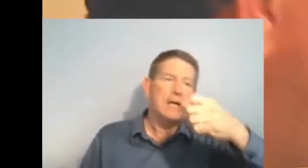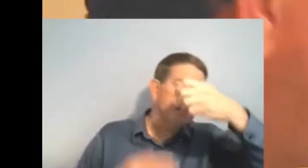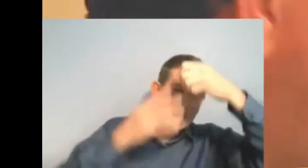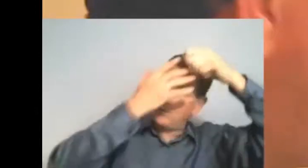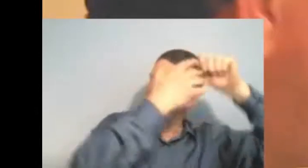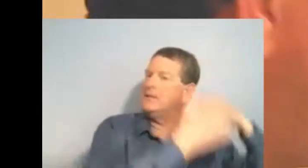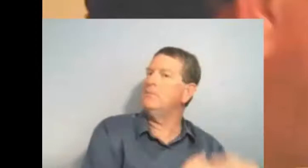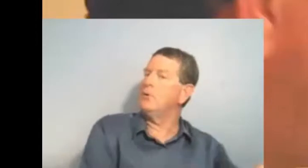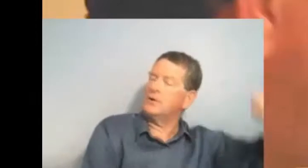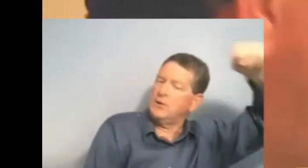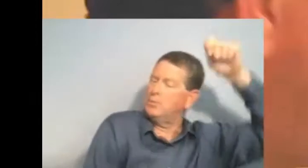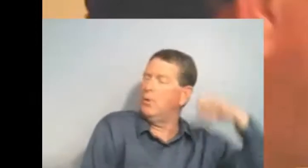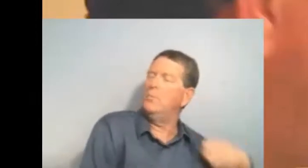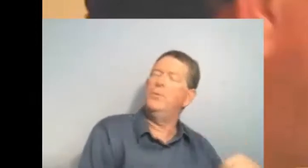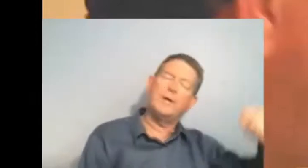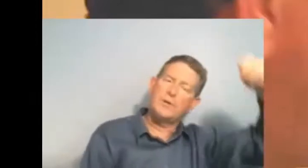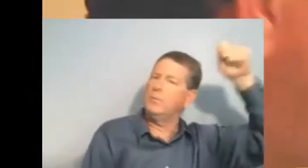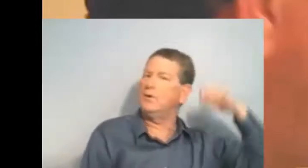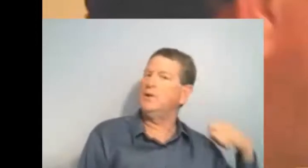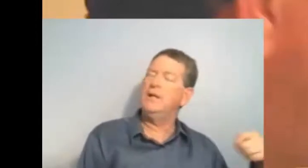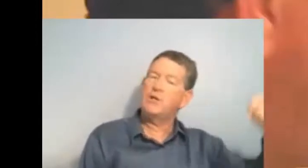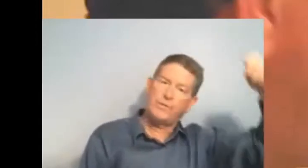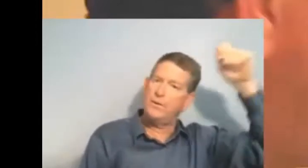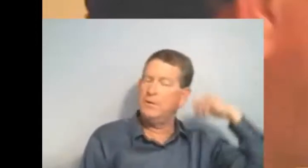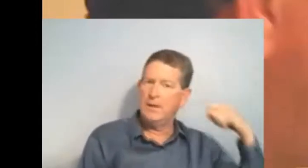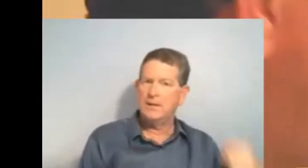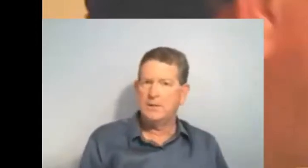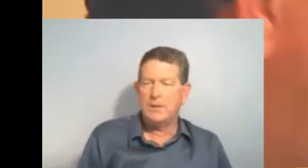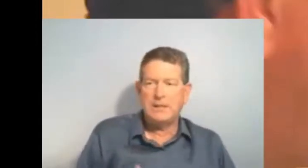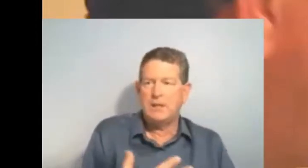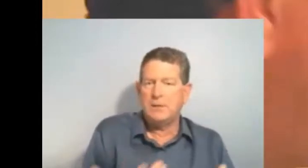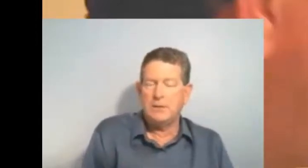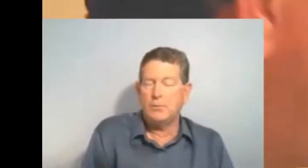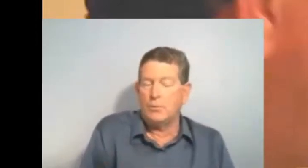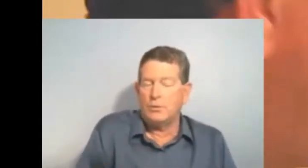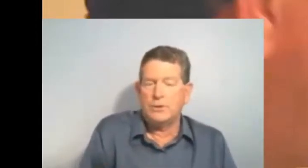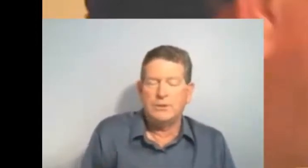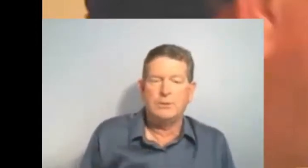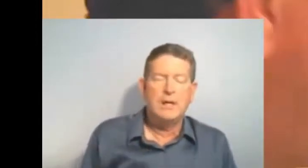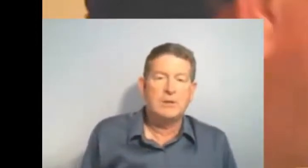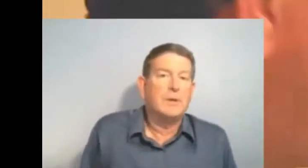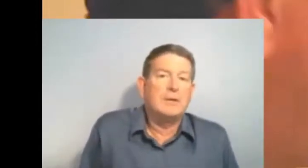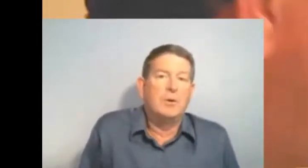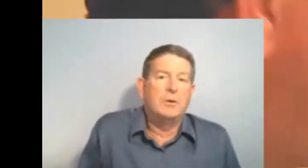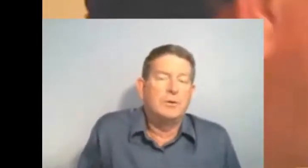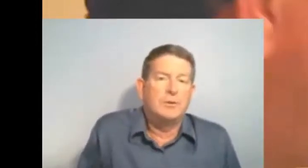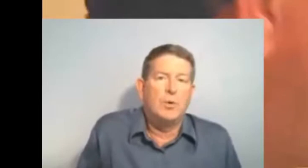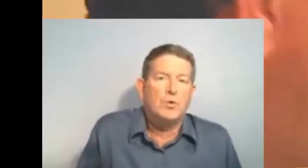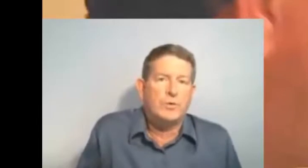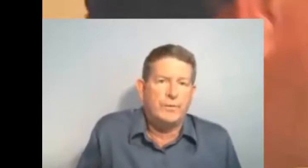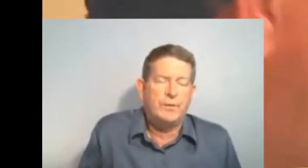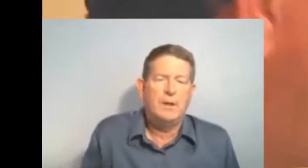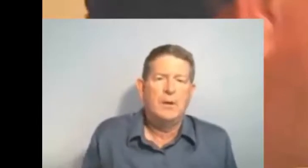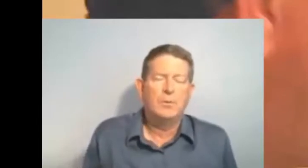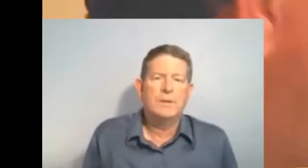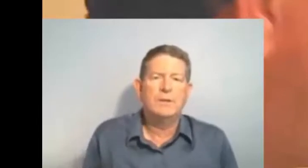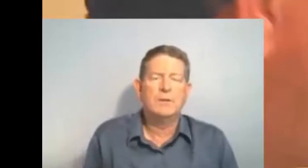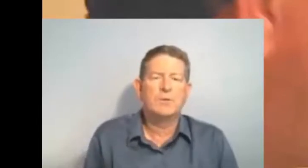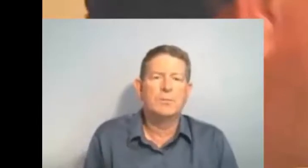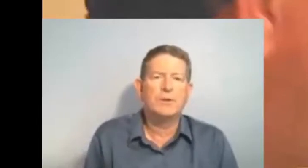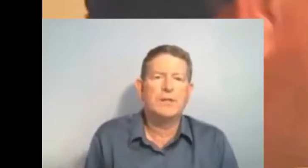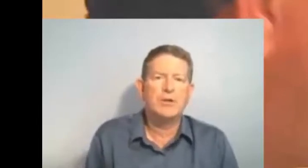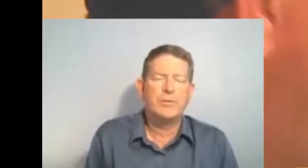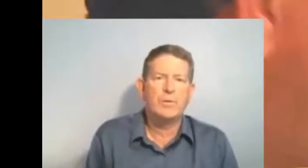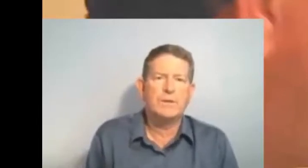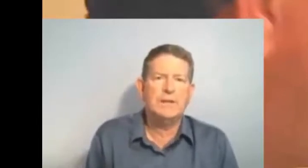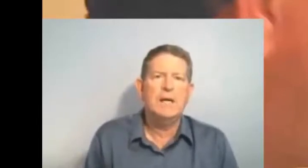Hein? Et ça aussi, c'est brosser. On pourrait se brosser les cheveux si on a de longs cheveux. On dit